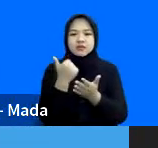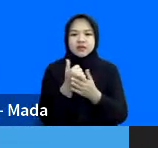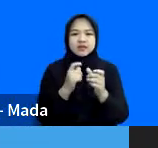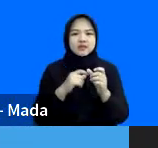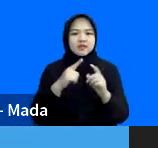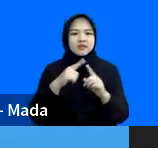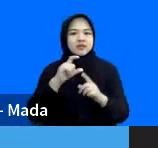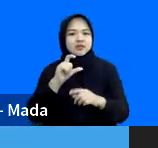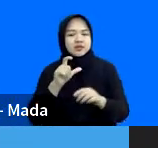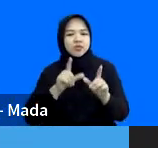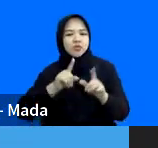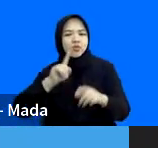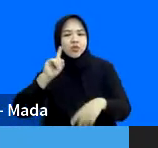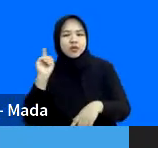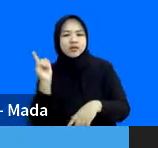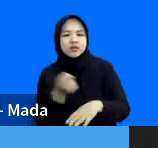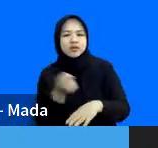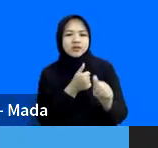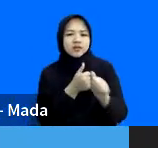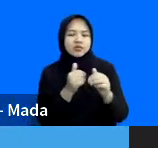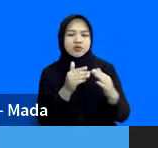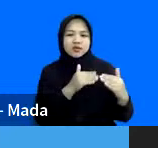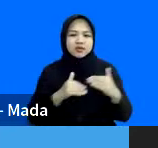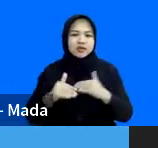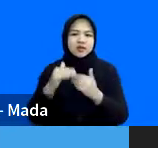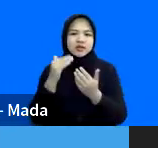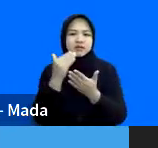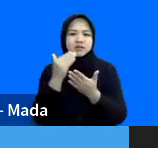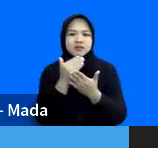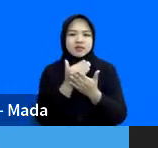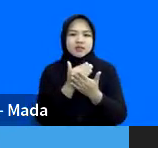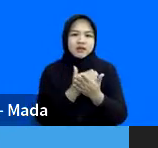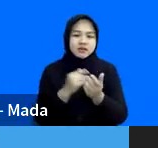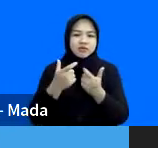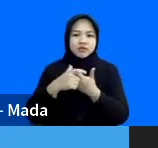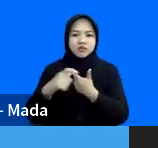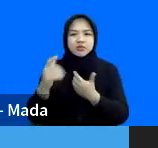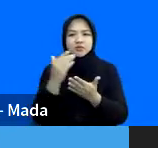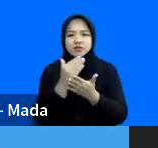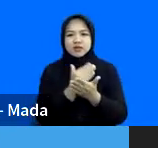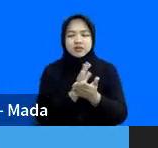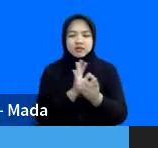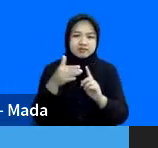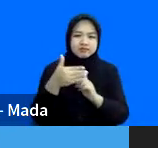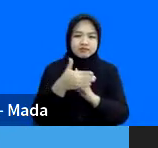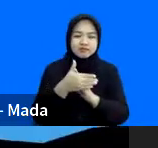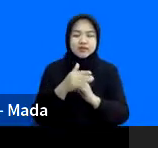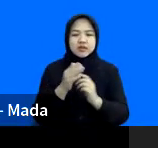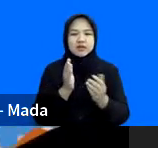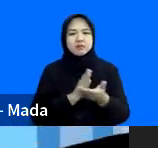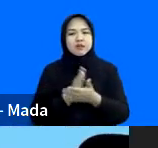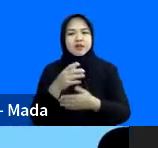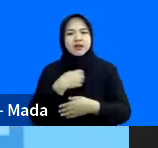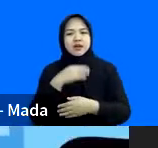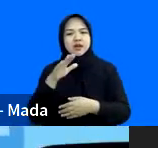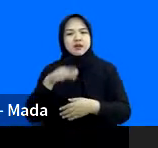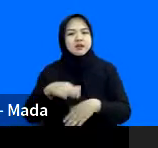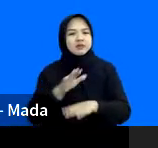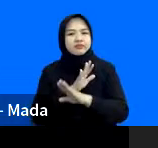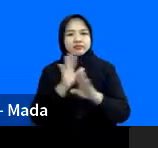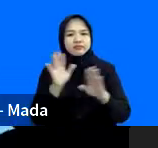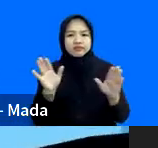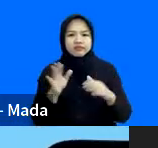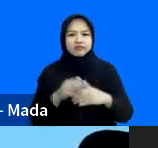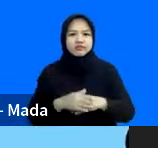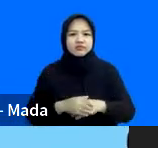Children diwajibkan untuk mematuhi standar kebijakan dan prosedur safeguarding, serta menjauhi pelanggaran hak-hak anak.